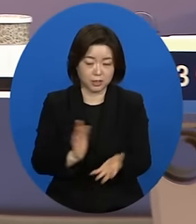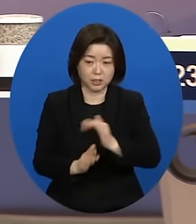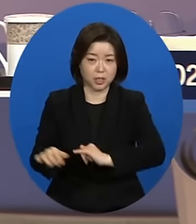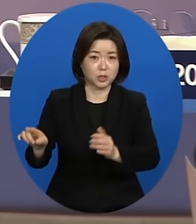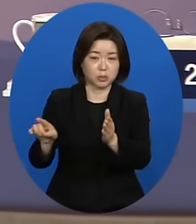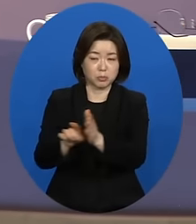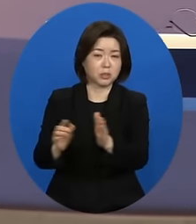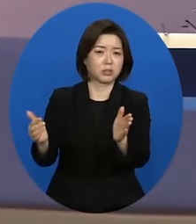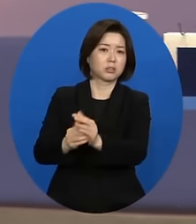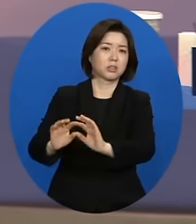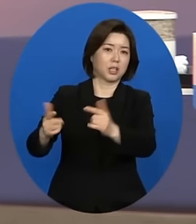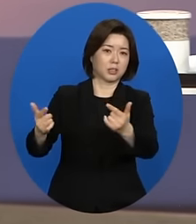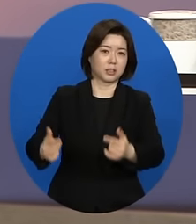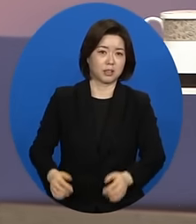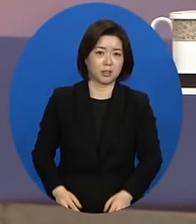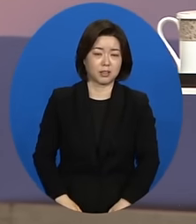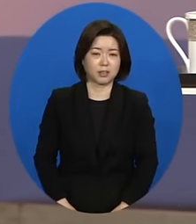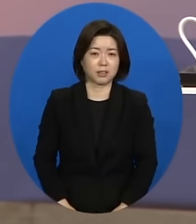걸로 끝나지 않고